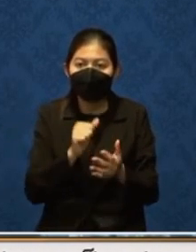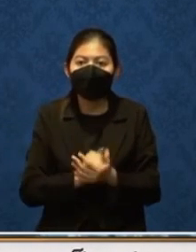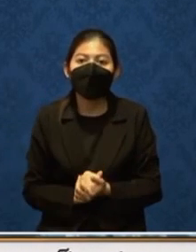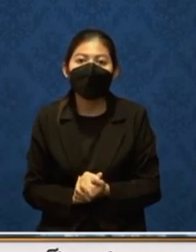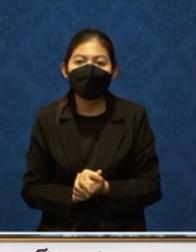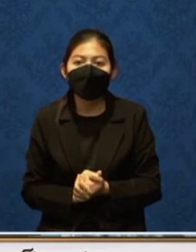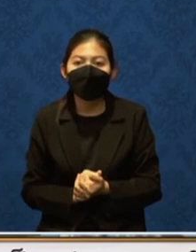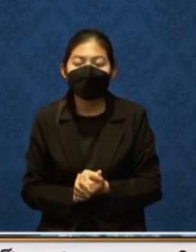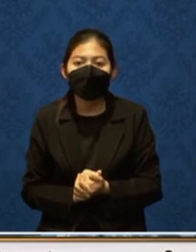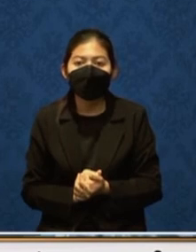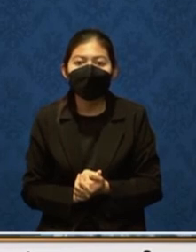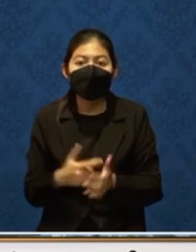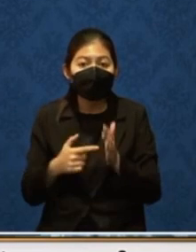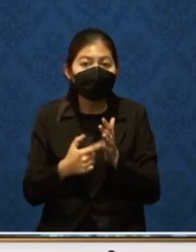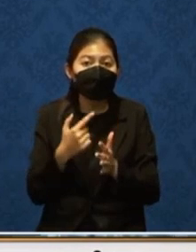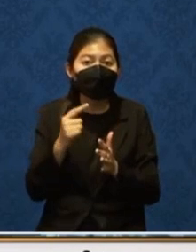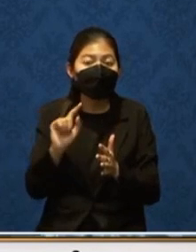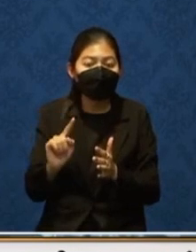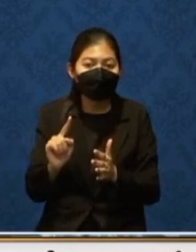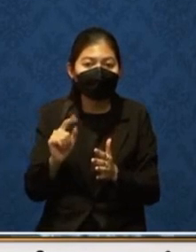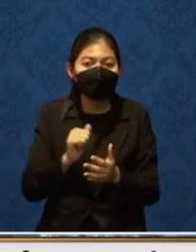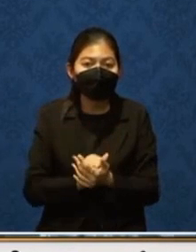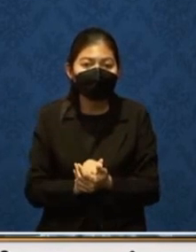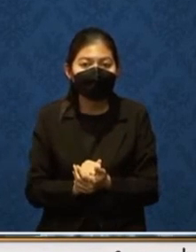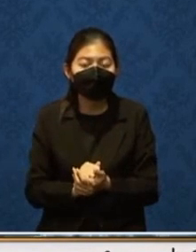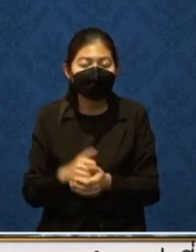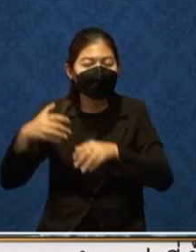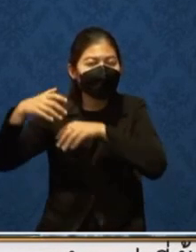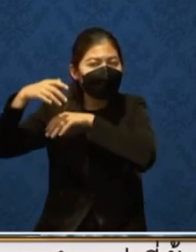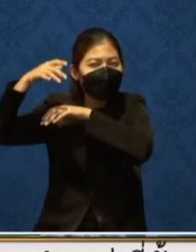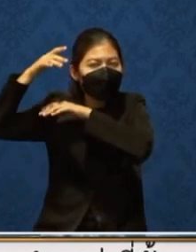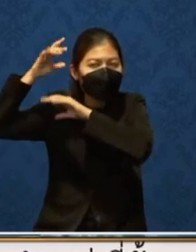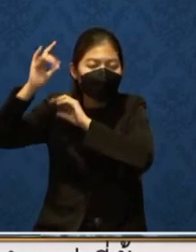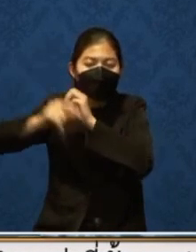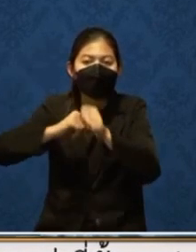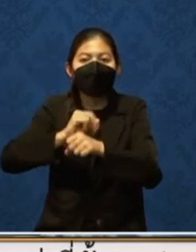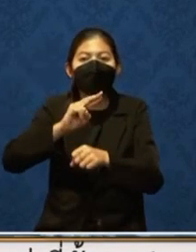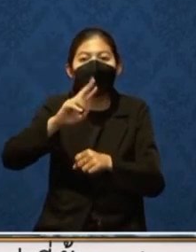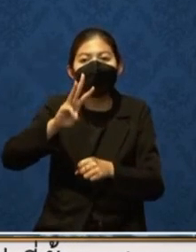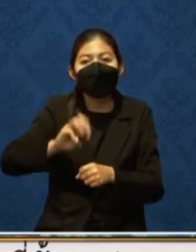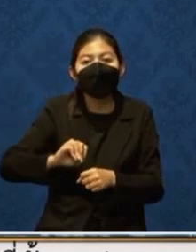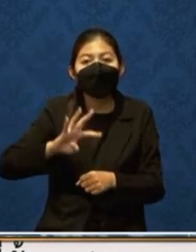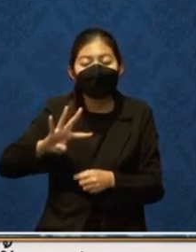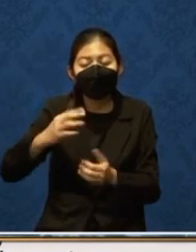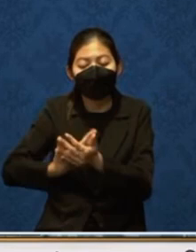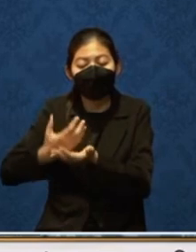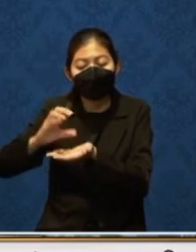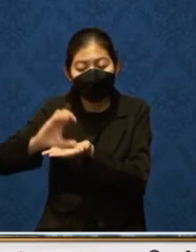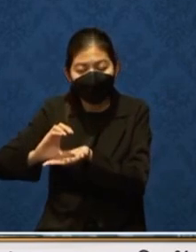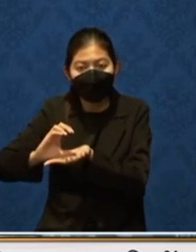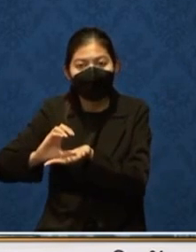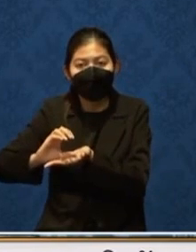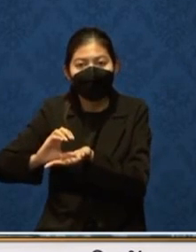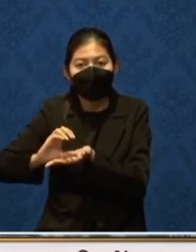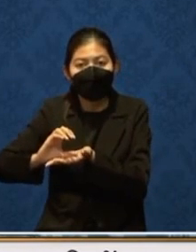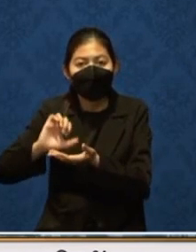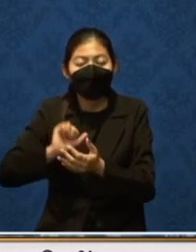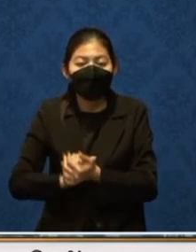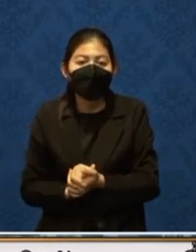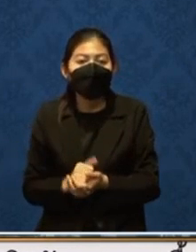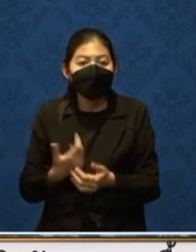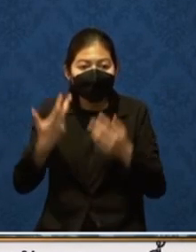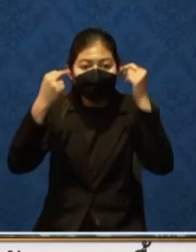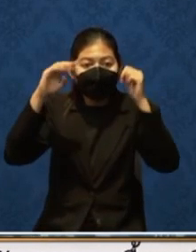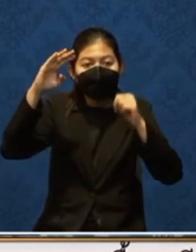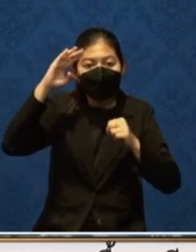จุดเร่ตนของเรื่องนี้เกิดข้นระห่างสึกงประมาณเมอปี 2,564 นะครับเป็นส่งที่ประยุษคิด